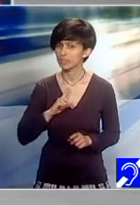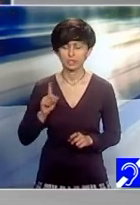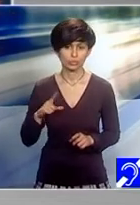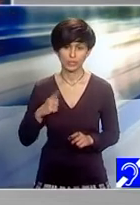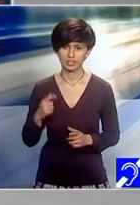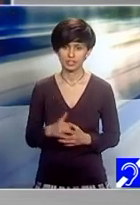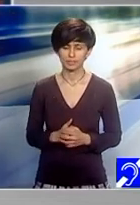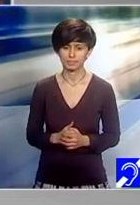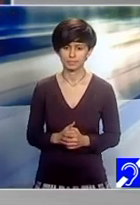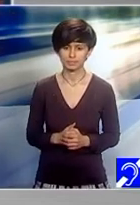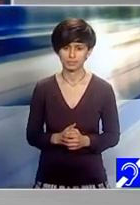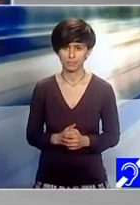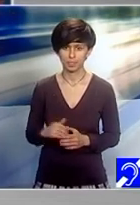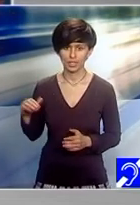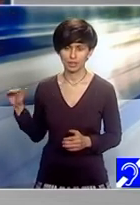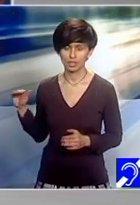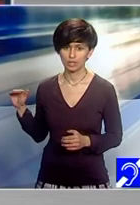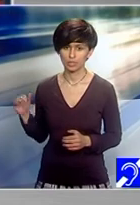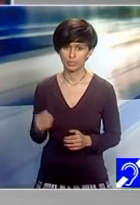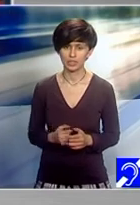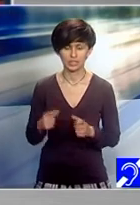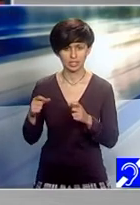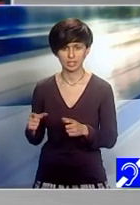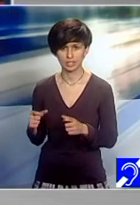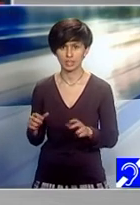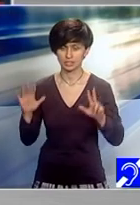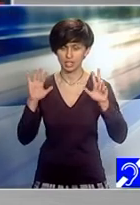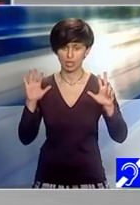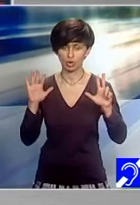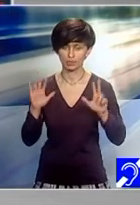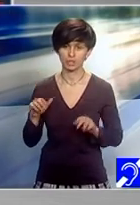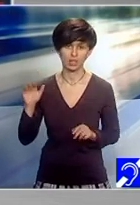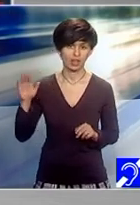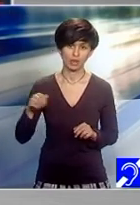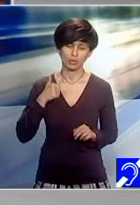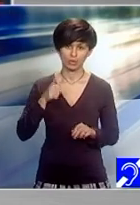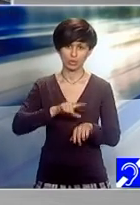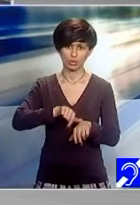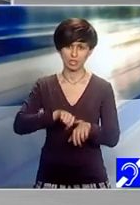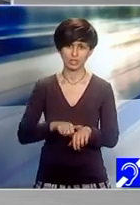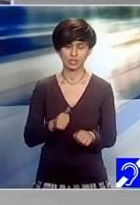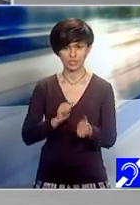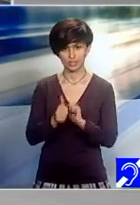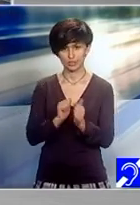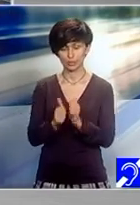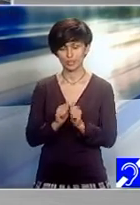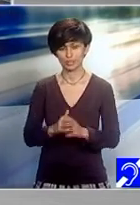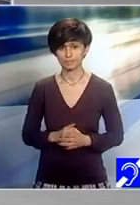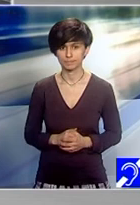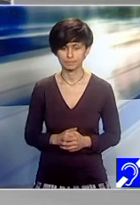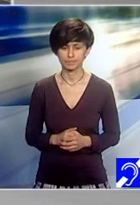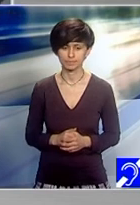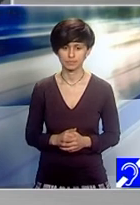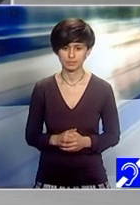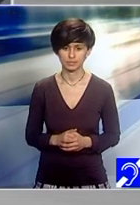au o oră de educație fizică. Mai discutăm ceva? Da, și vorbeam cu un fost antrenor important, spunea că pe